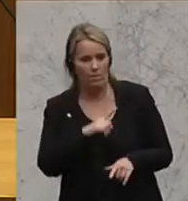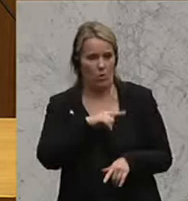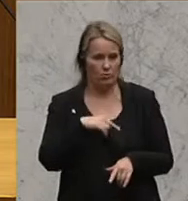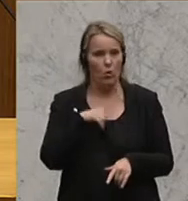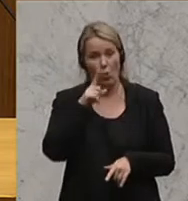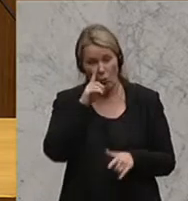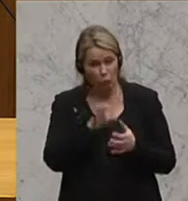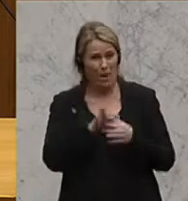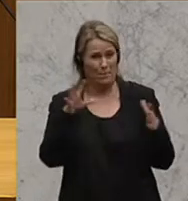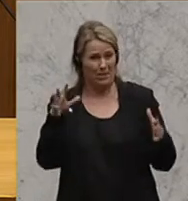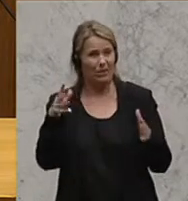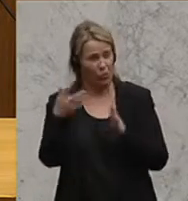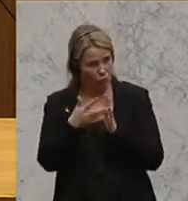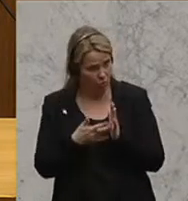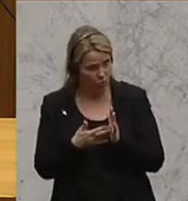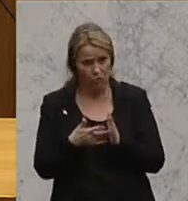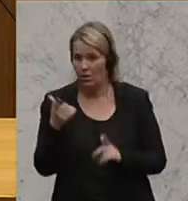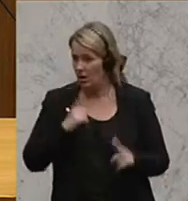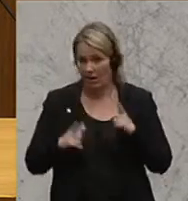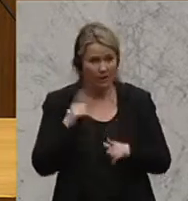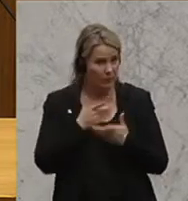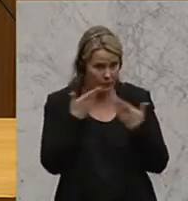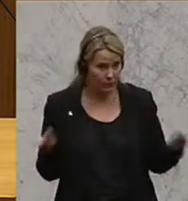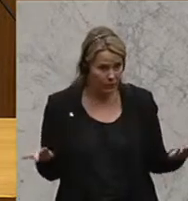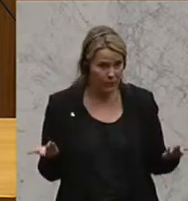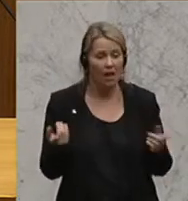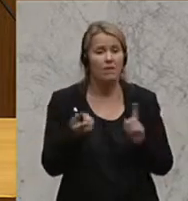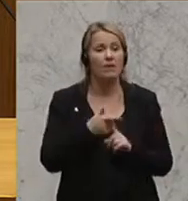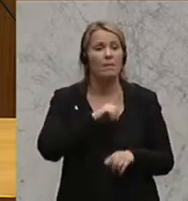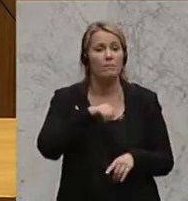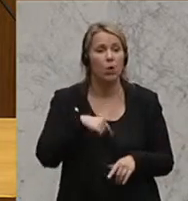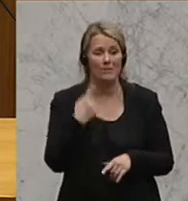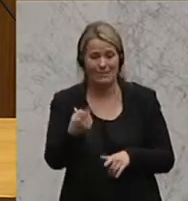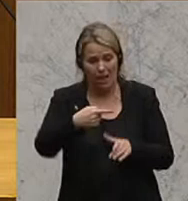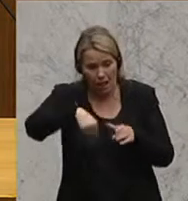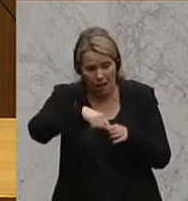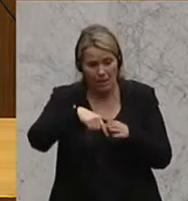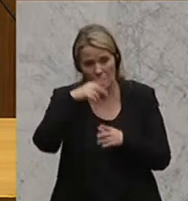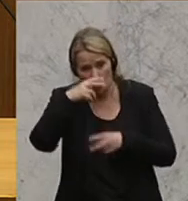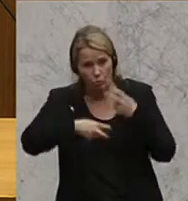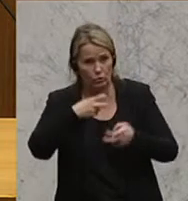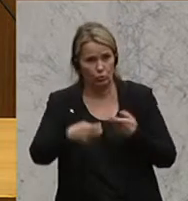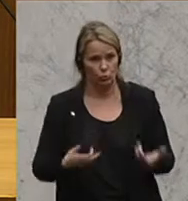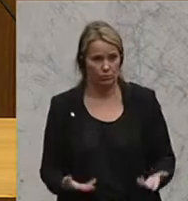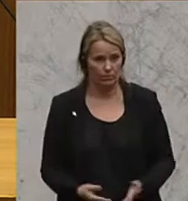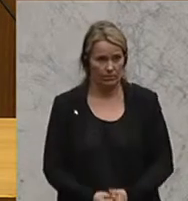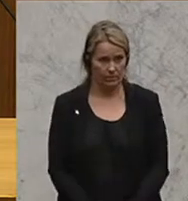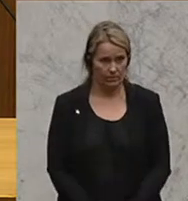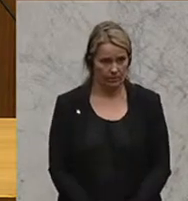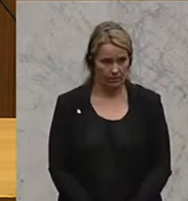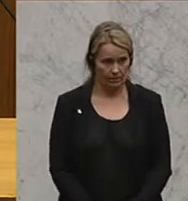diese unabhängige Kontrolle findet eben leider nicht statt, wenn die Polizei gegen sich selber ermittelt.